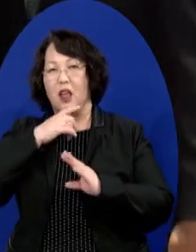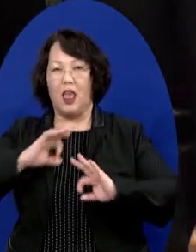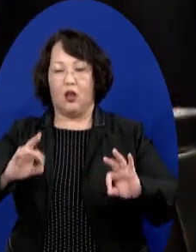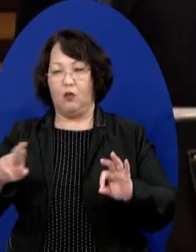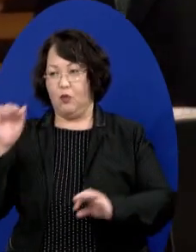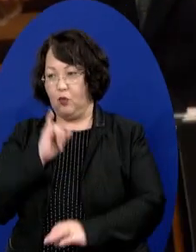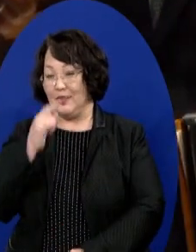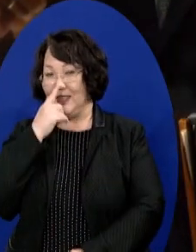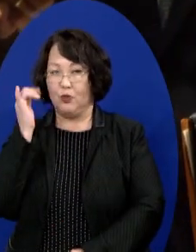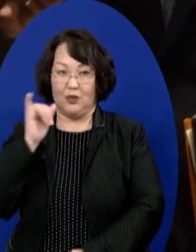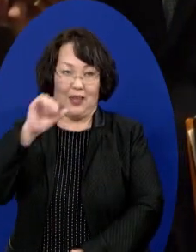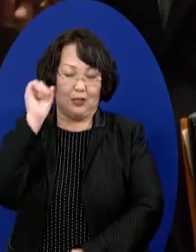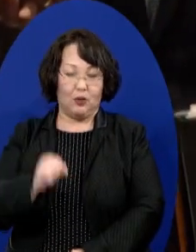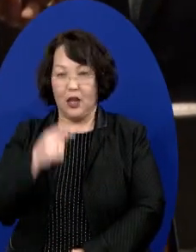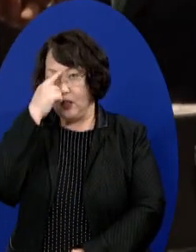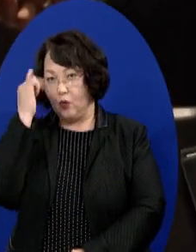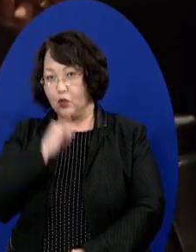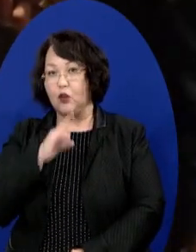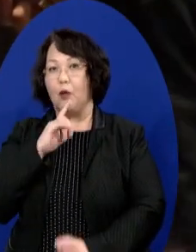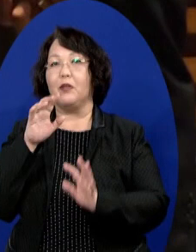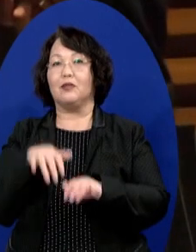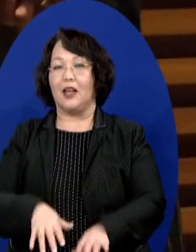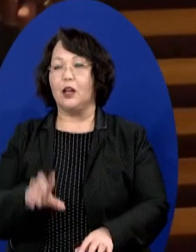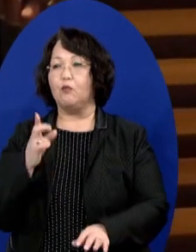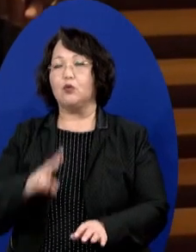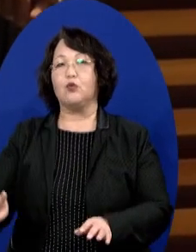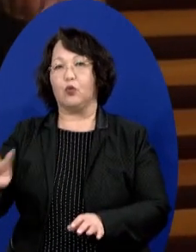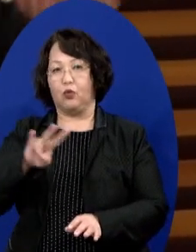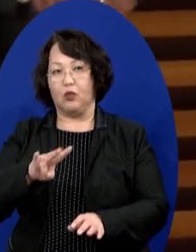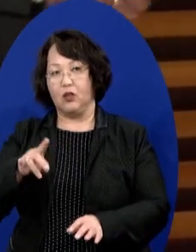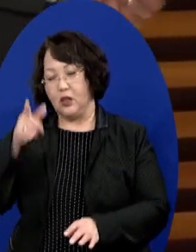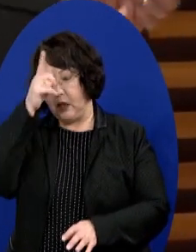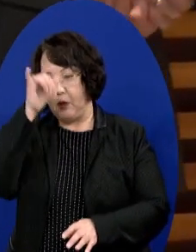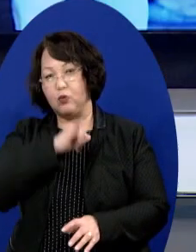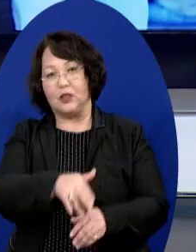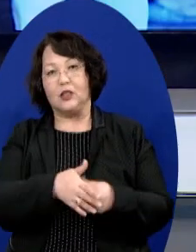Хятадын асуудал дээр энэтхэг номхондлан бүсэд Германы дэмжлэг авах сонирхолтой байна.